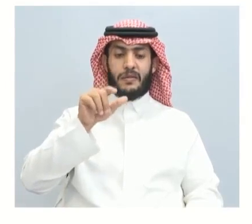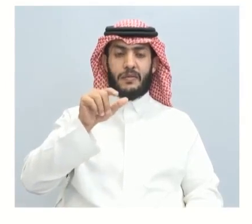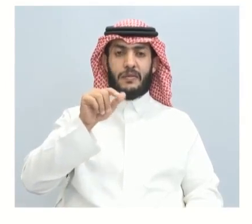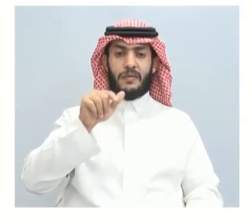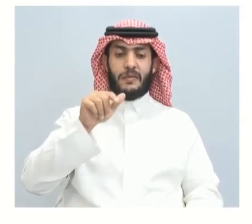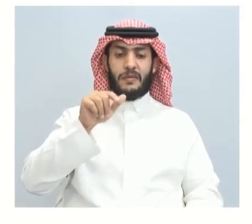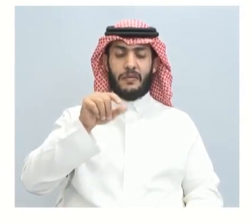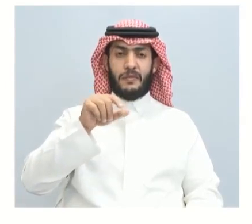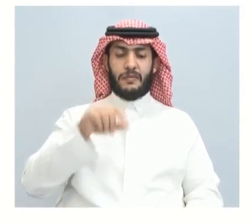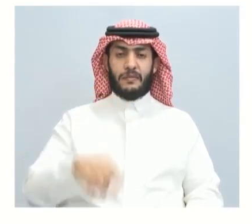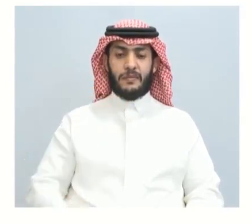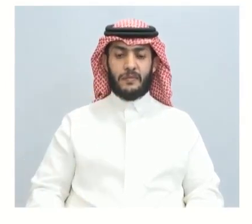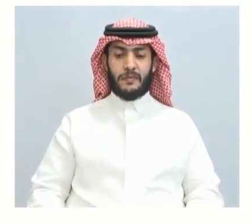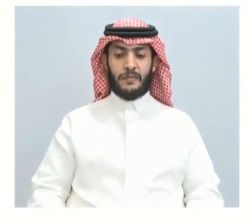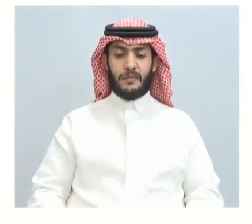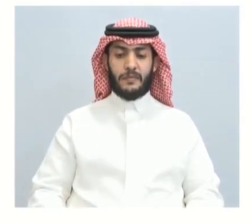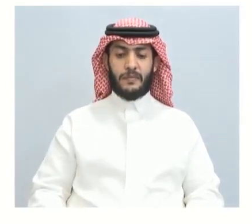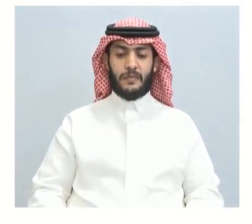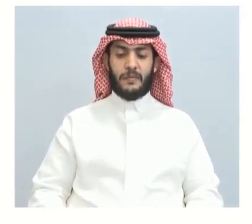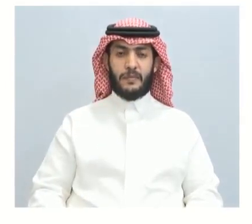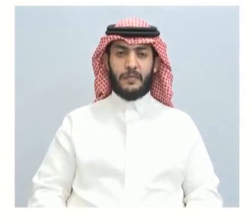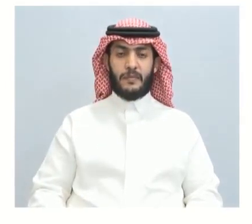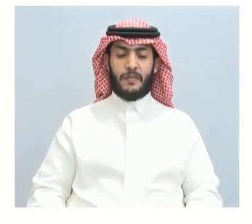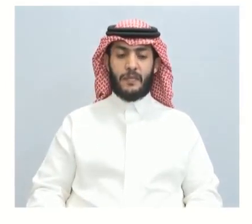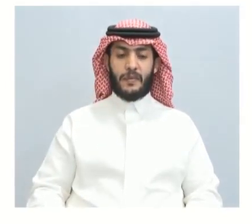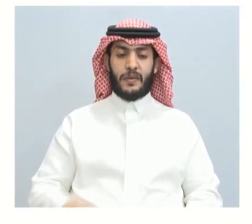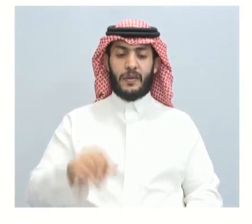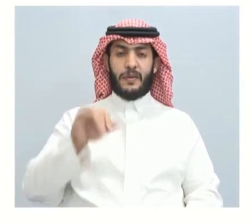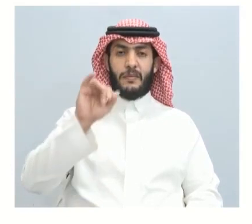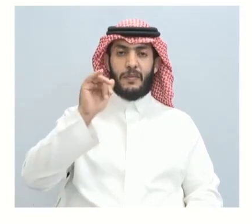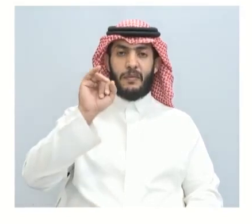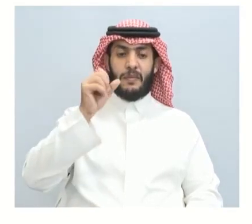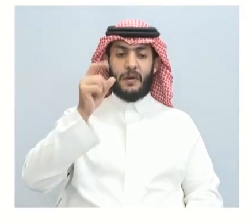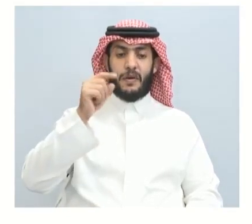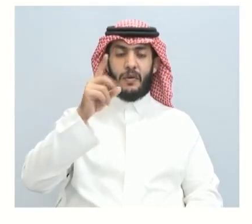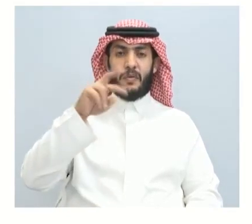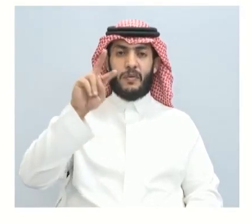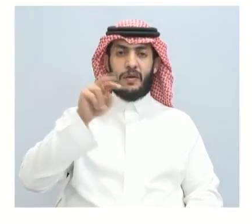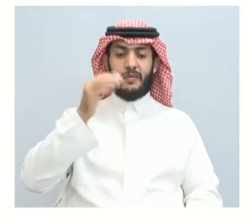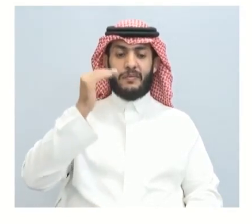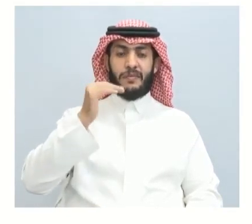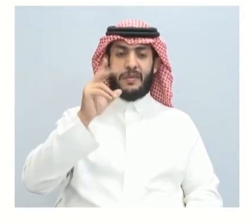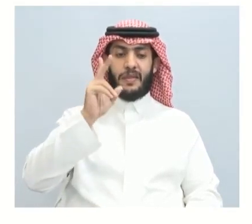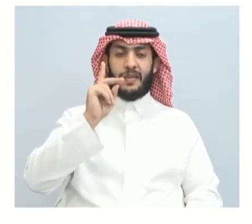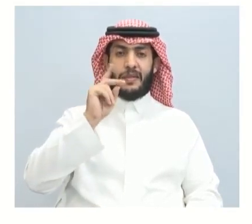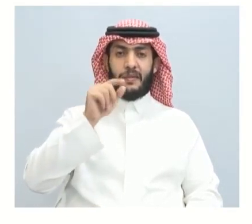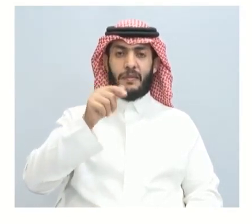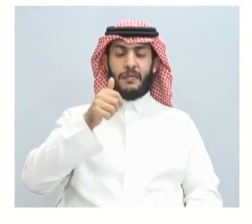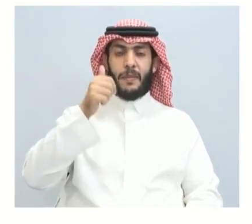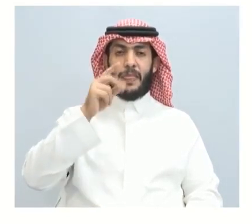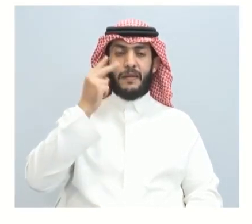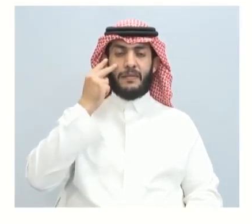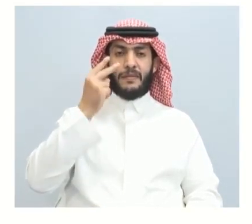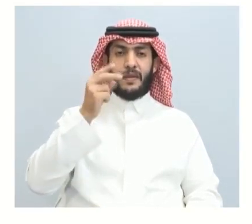تماثل تماثل حول محور واي حول محور واي اما في الشكل الثاني فانا عندي هنا